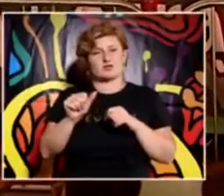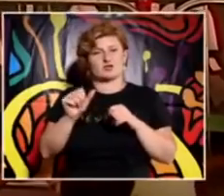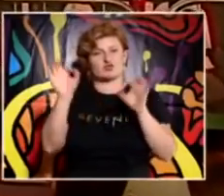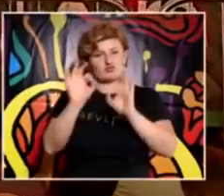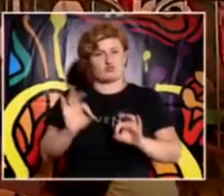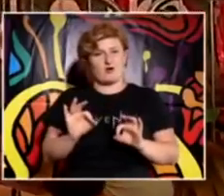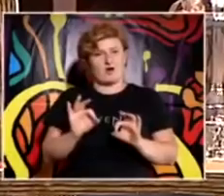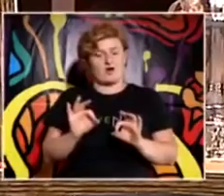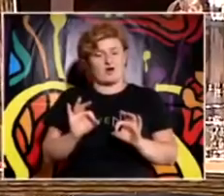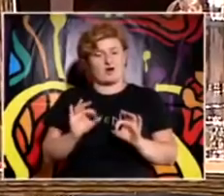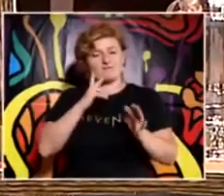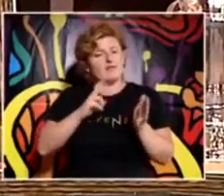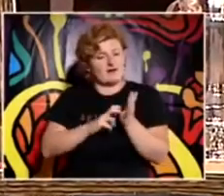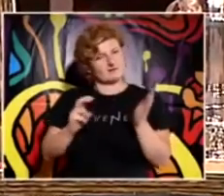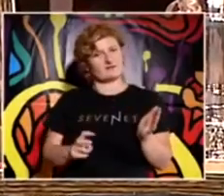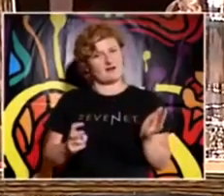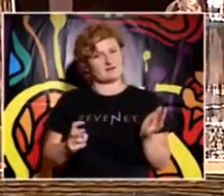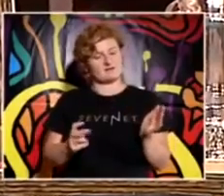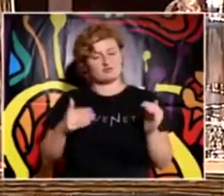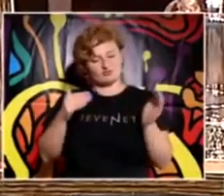czasami, żeby być przygotowanym na takie